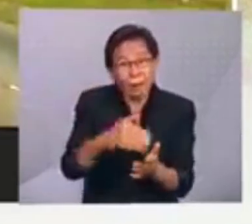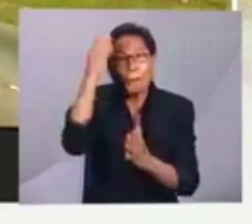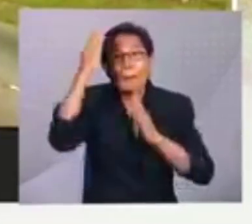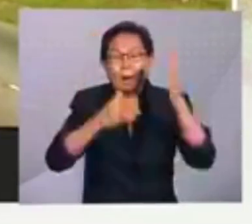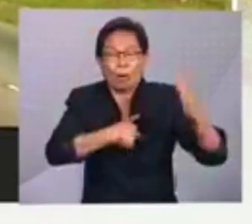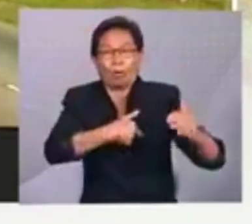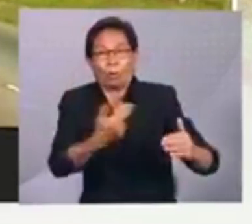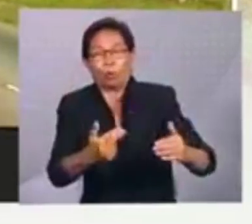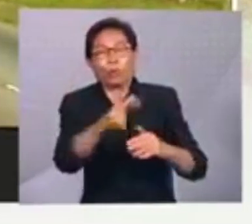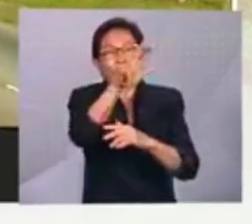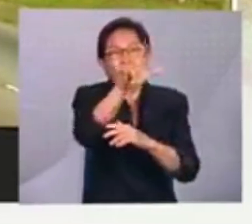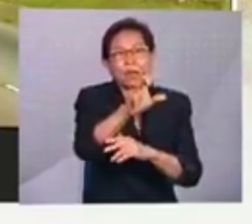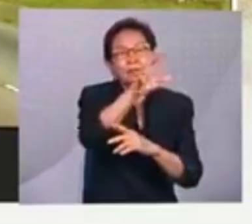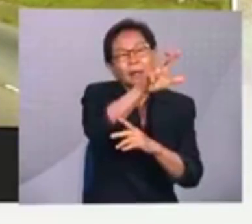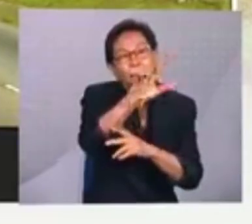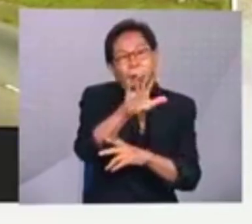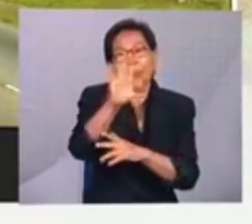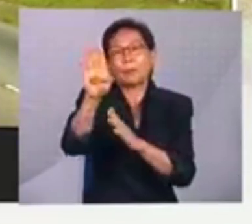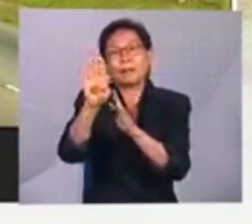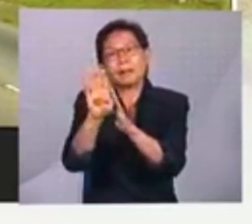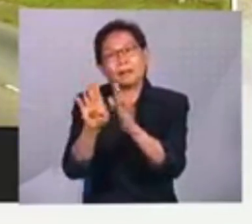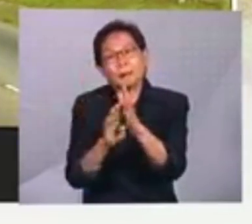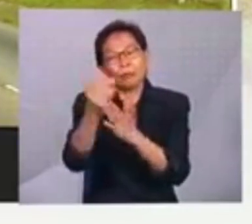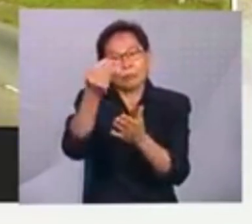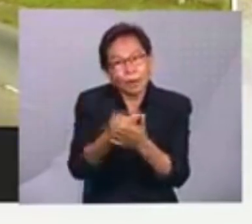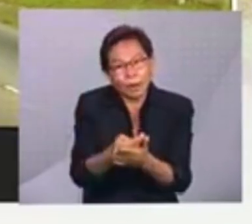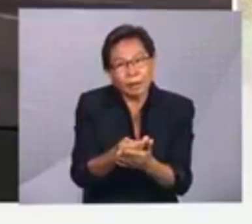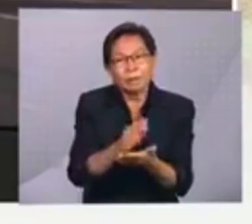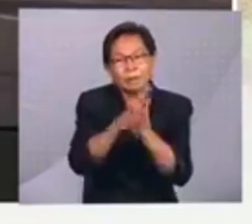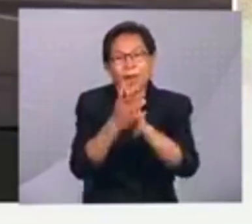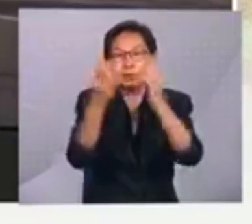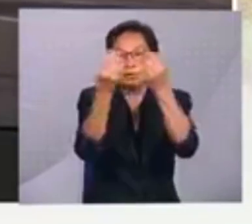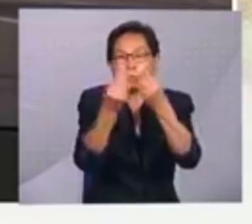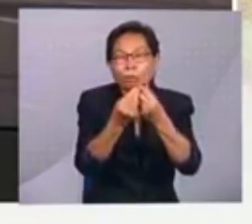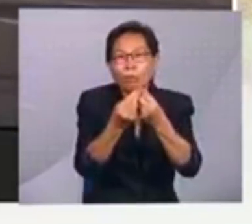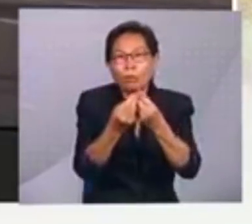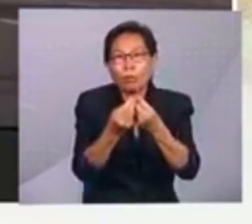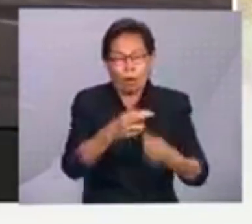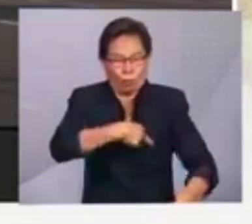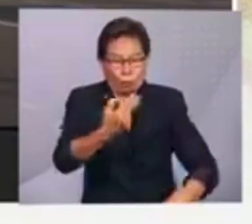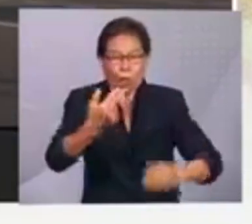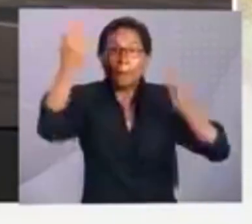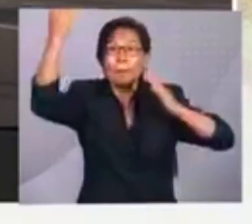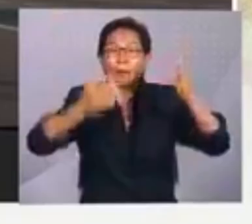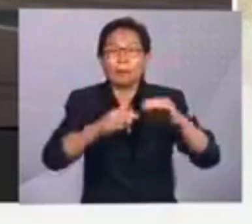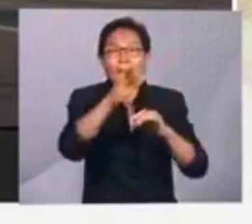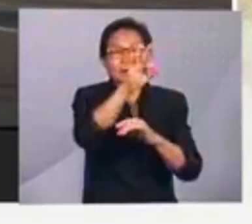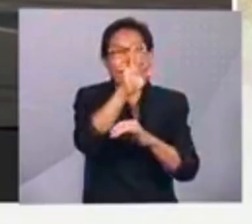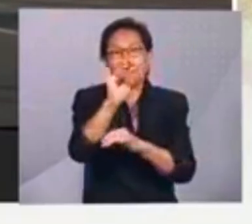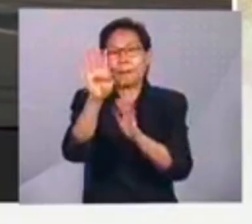akan kerugian 35 billion Ringgit lagi menjadikan jumlah keseluruhan kemudian kita